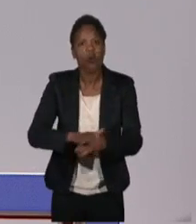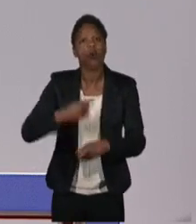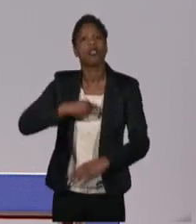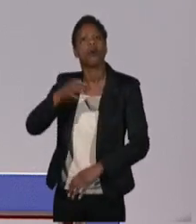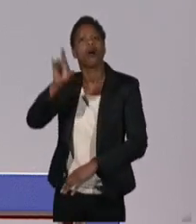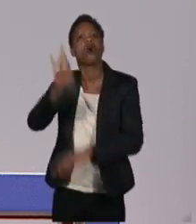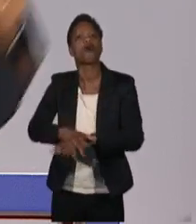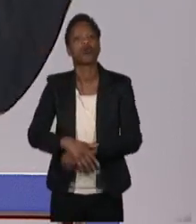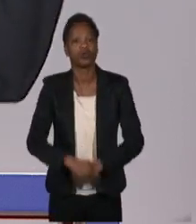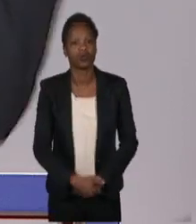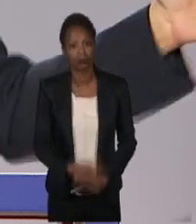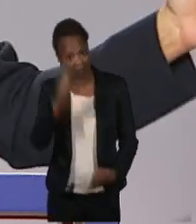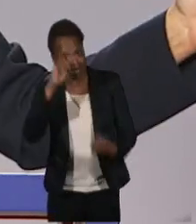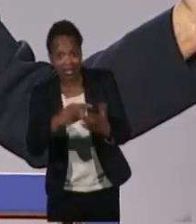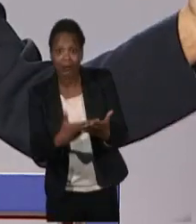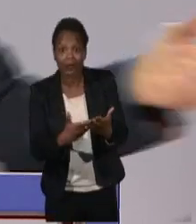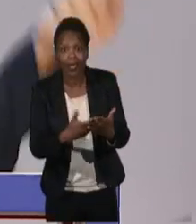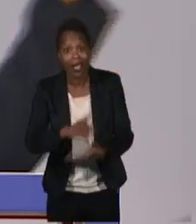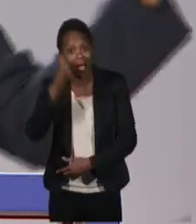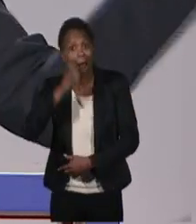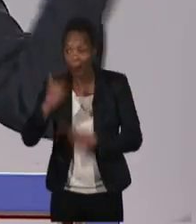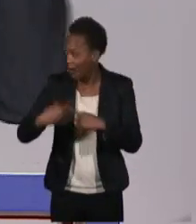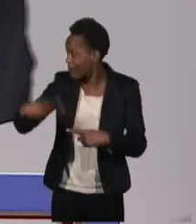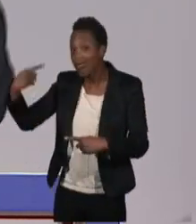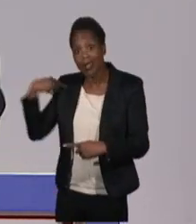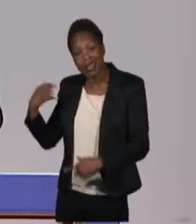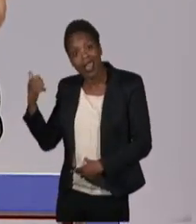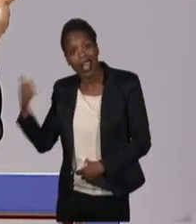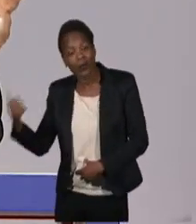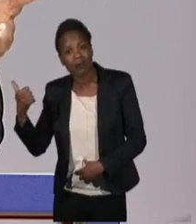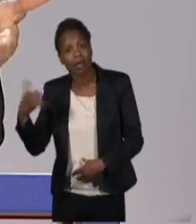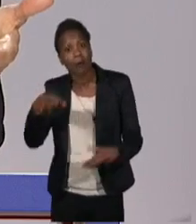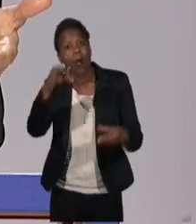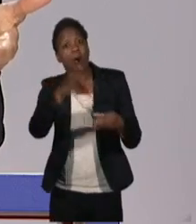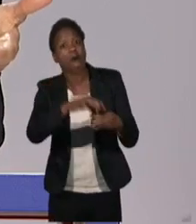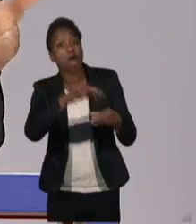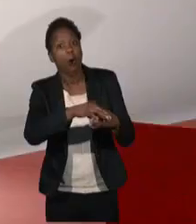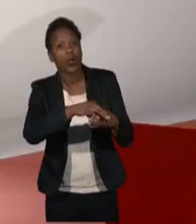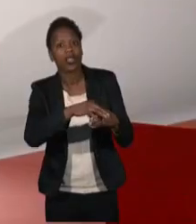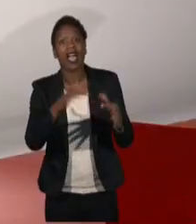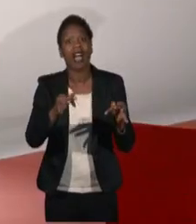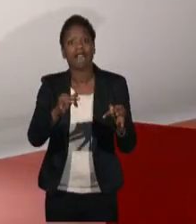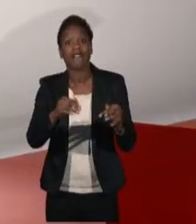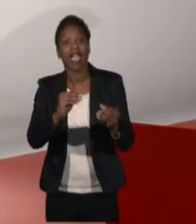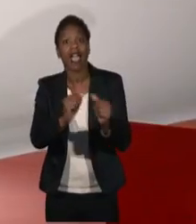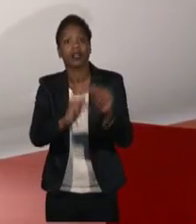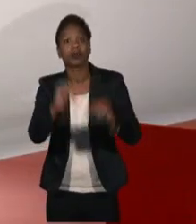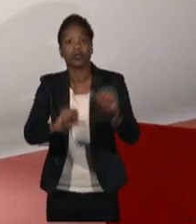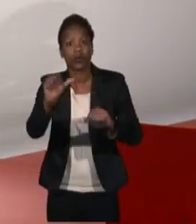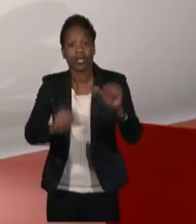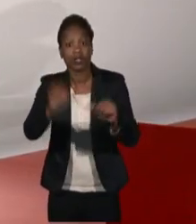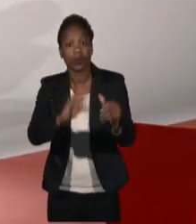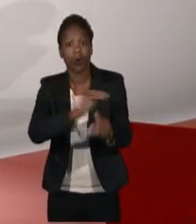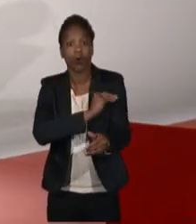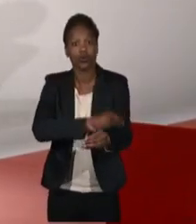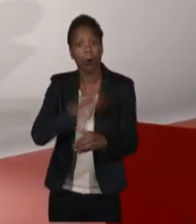dernière, Emmanuel Macron a failli. Il a refusé de faire voter l'interdiction du voile dans les compétitions sportives.